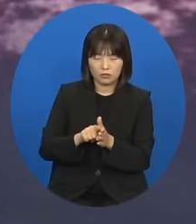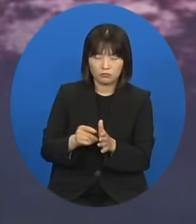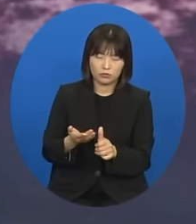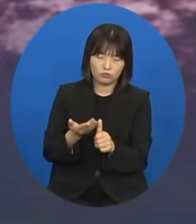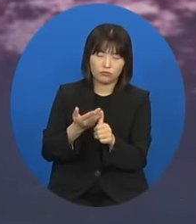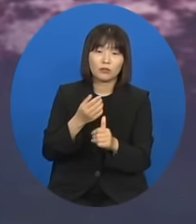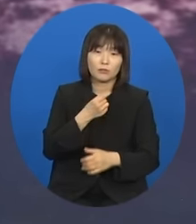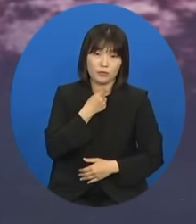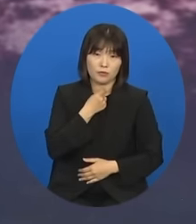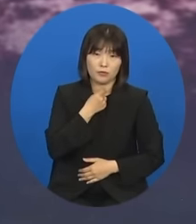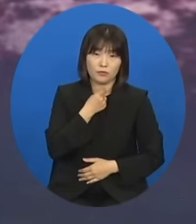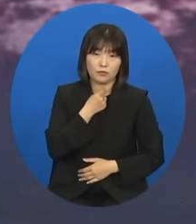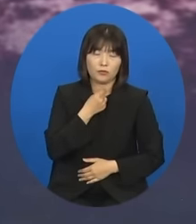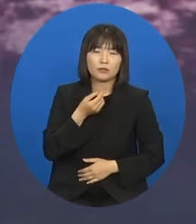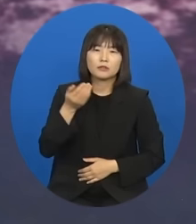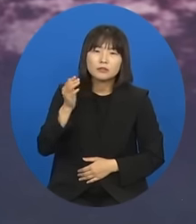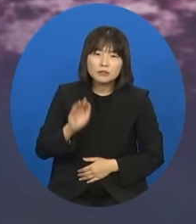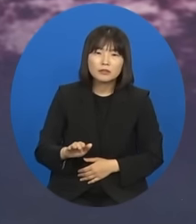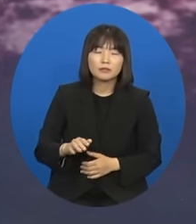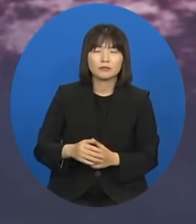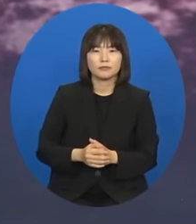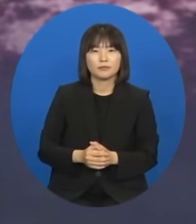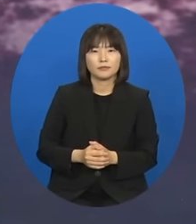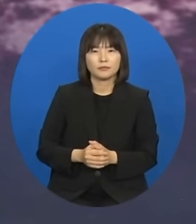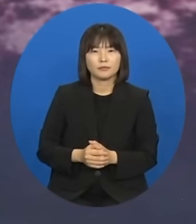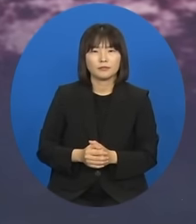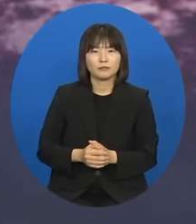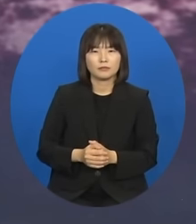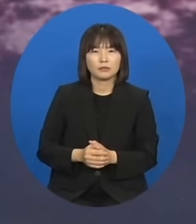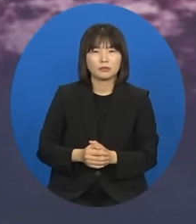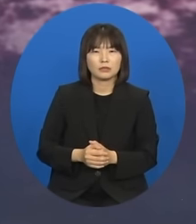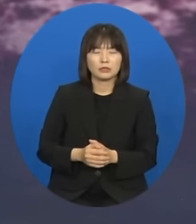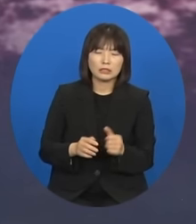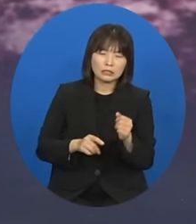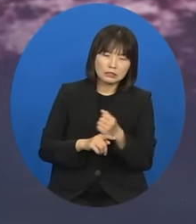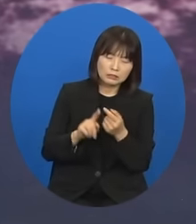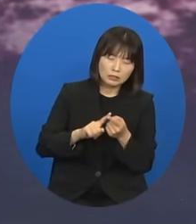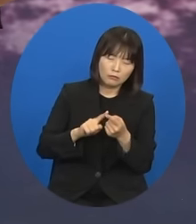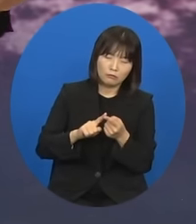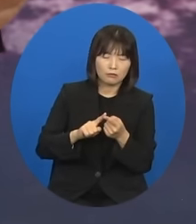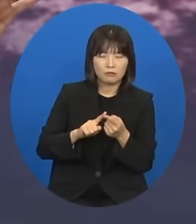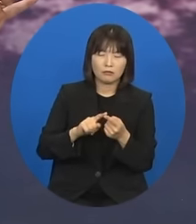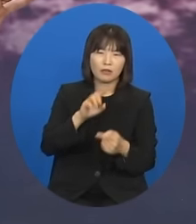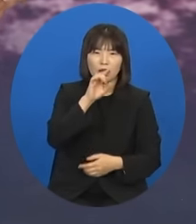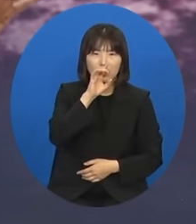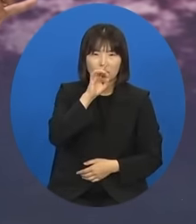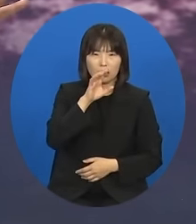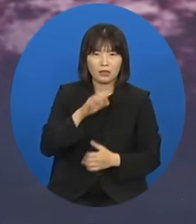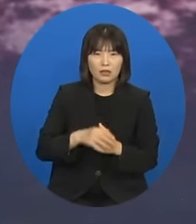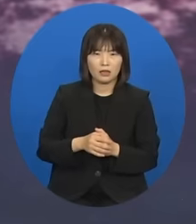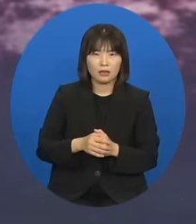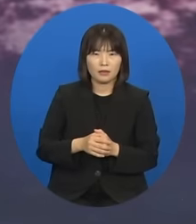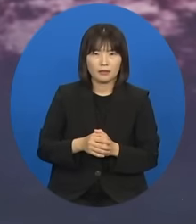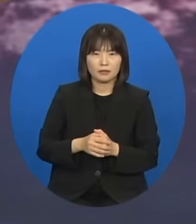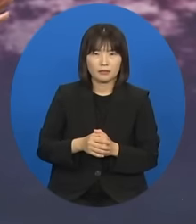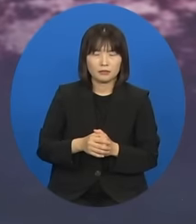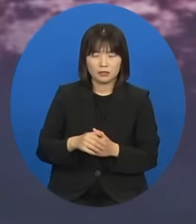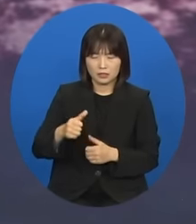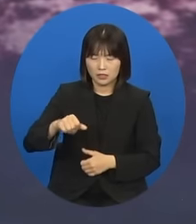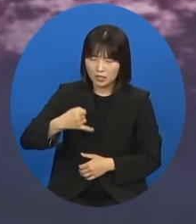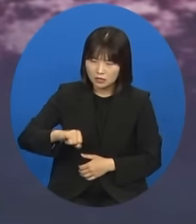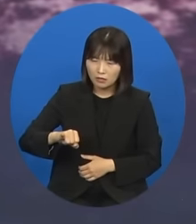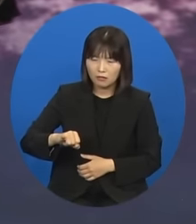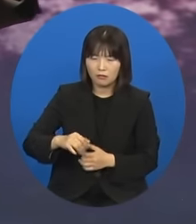그런데 하다 보면 뜻대로 되지 않죠 결과가 자기가 생각대로 나오지 않아요 애들이 엇 나가기도 하고 뭔가 잘못되는